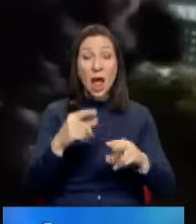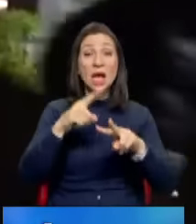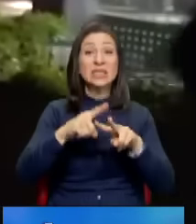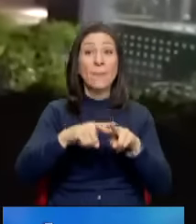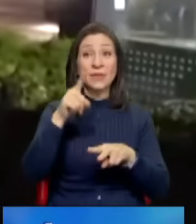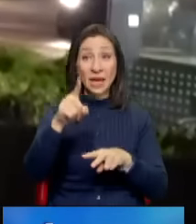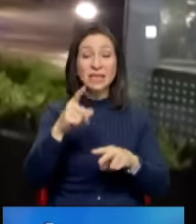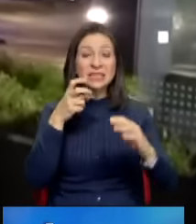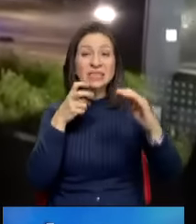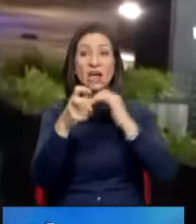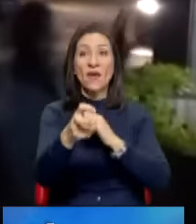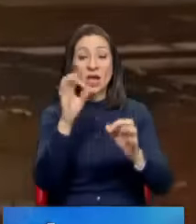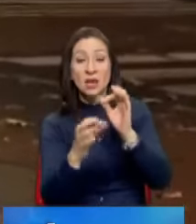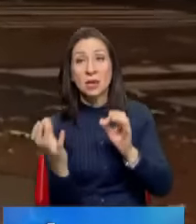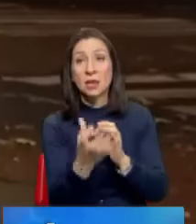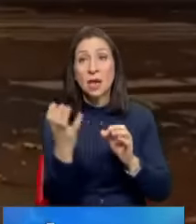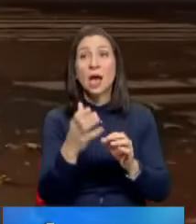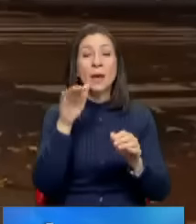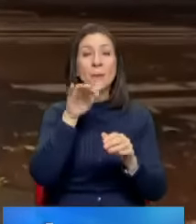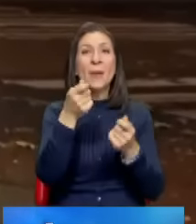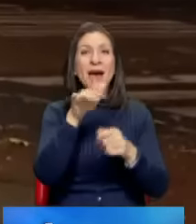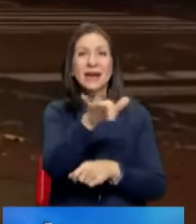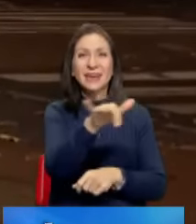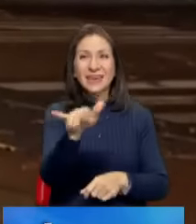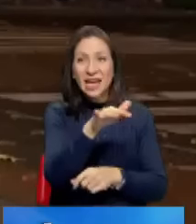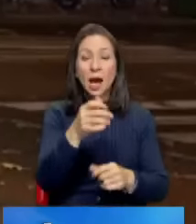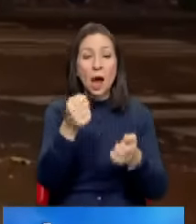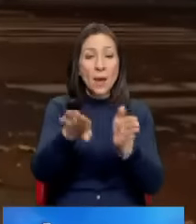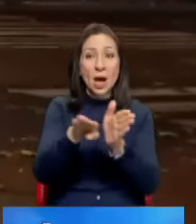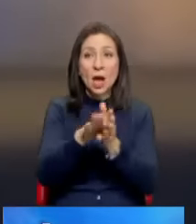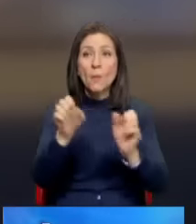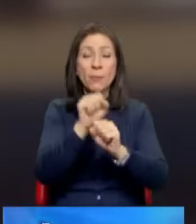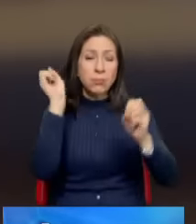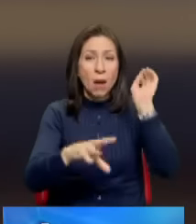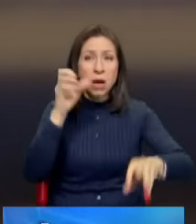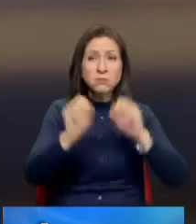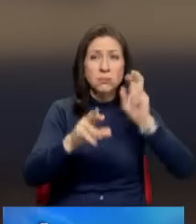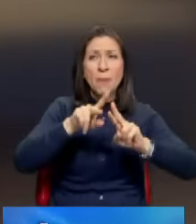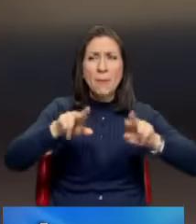Amsterdam'da tramvay ateşe verildi. ATM'lere, park halindeki araçlara saldırıldı.